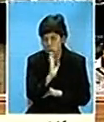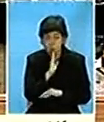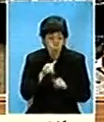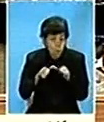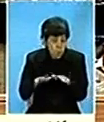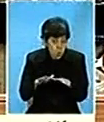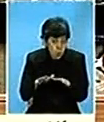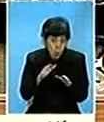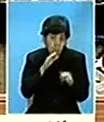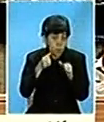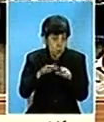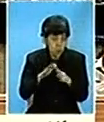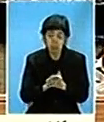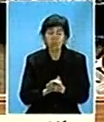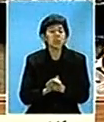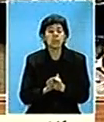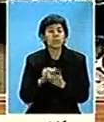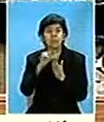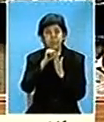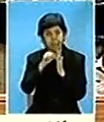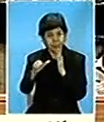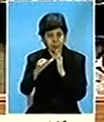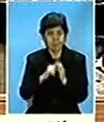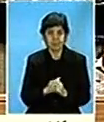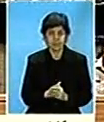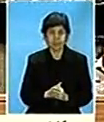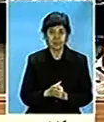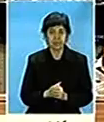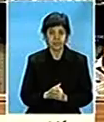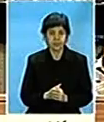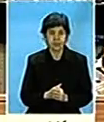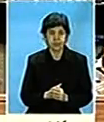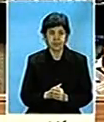ลาเรียกปั๊บไม่อยู่ปั๊บก็ถือว่าสละสิทธิ์นะครับกฎนี้